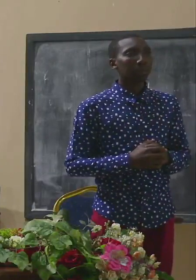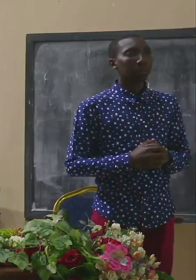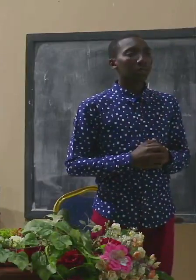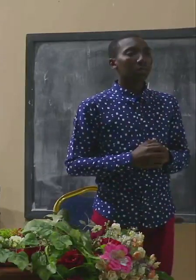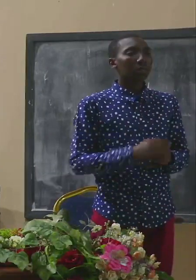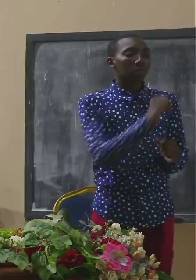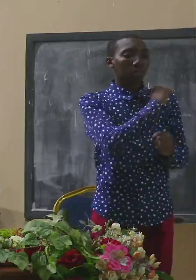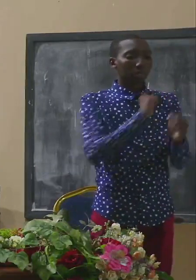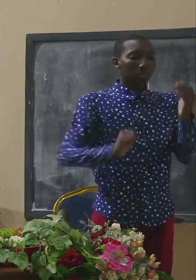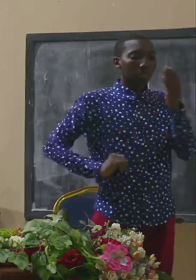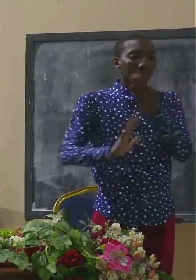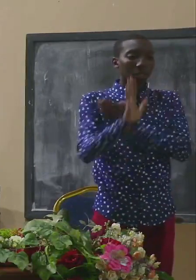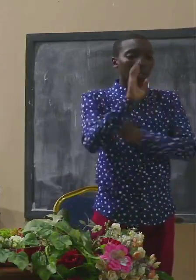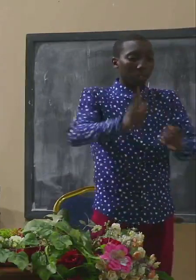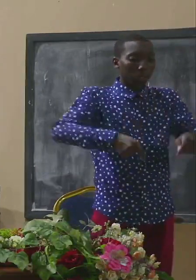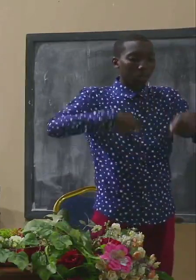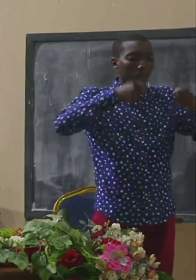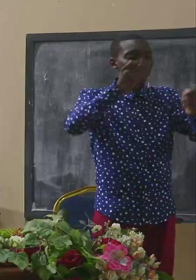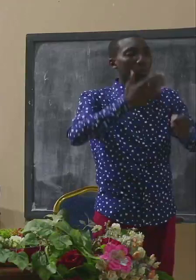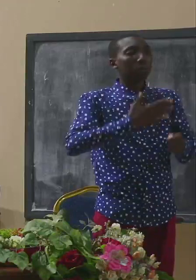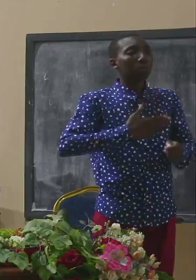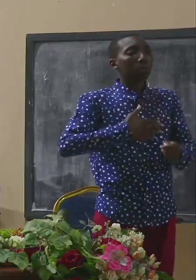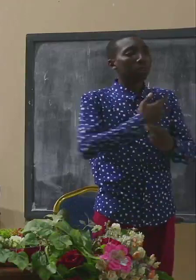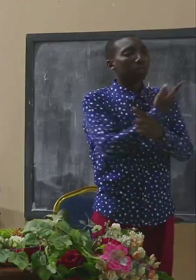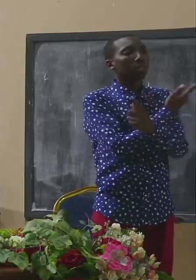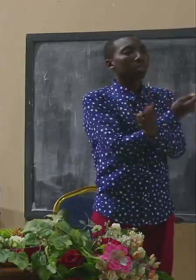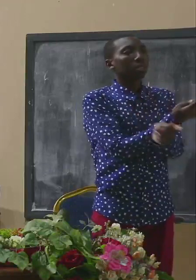Unipe uponyaji. Donne-moi la guérison.